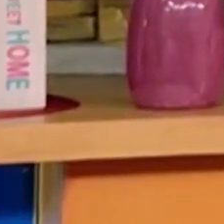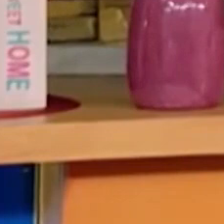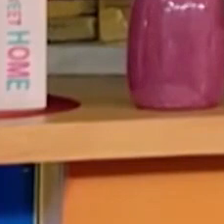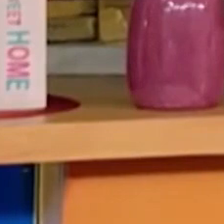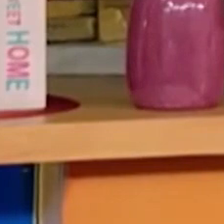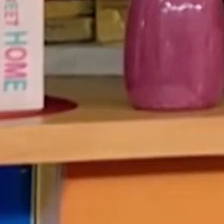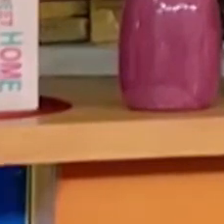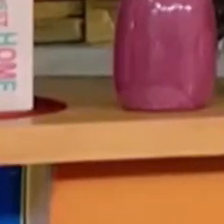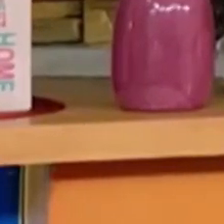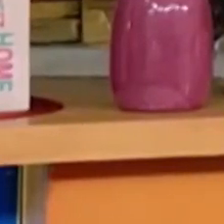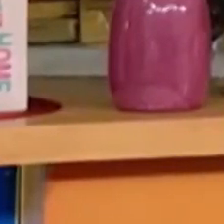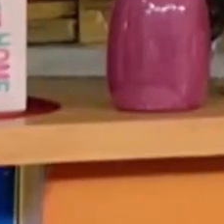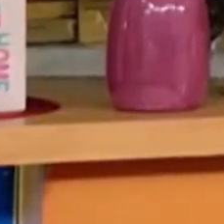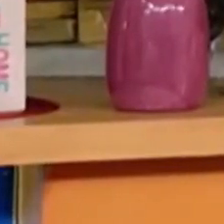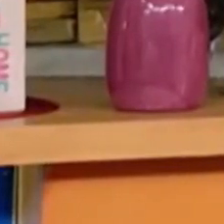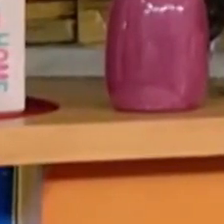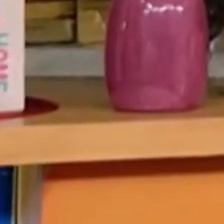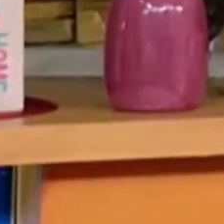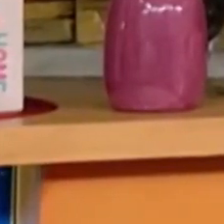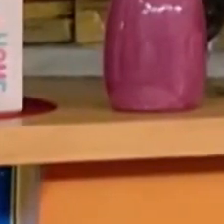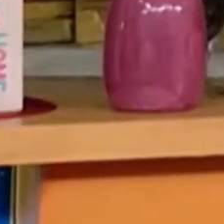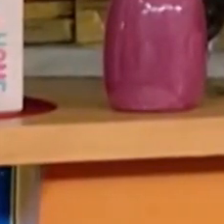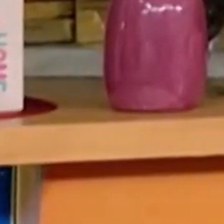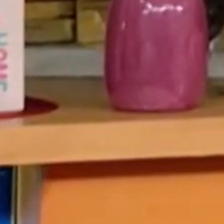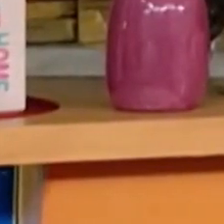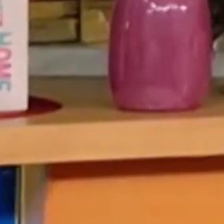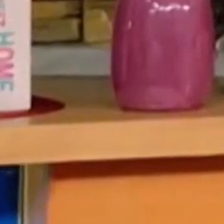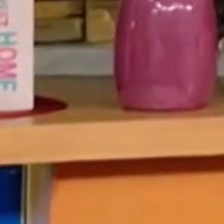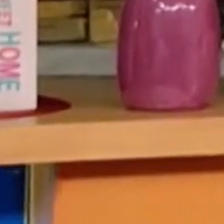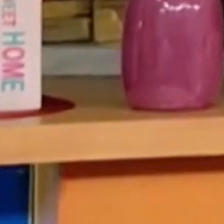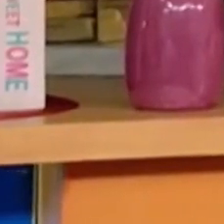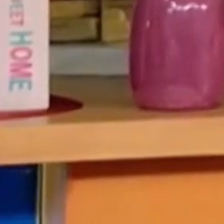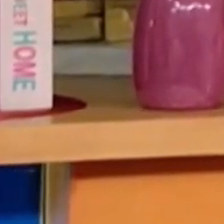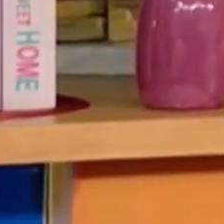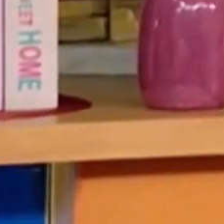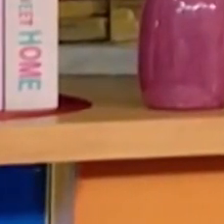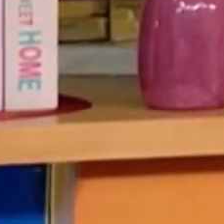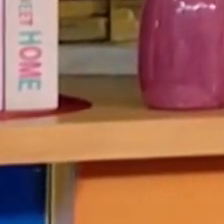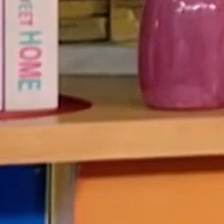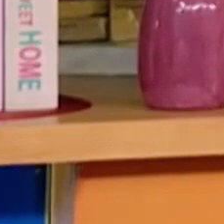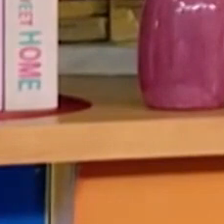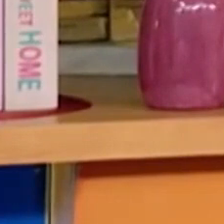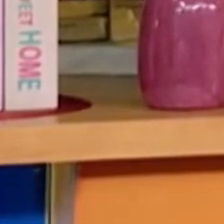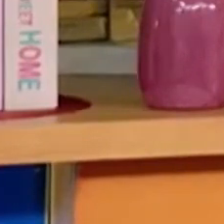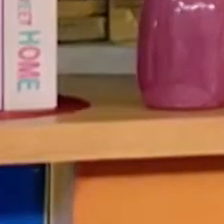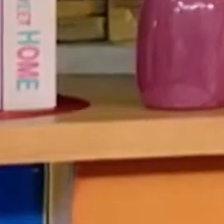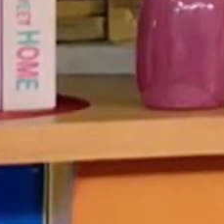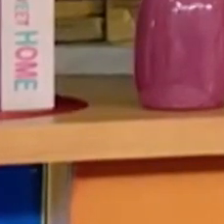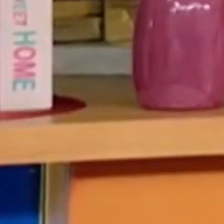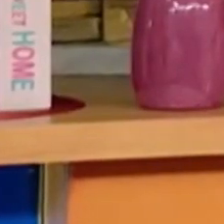I-click lang ang subscribe button. At sa mga kapuso abroad, maaari kaming masubaybayan